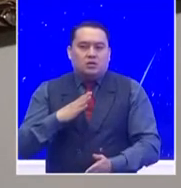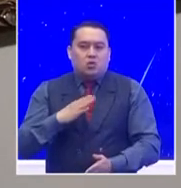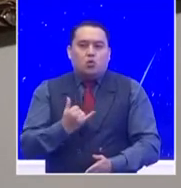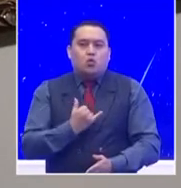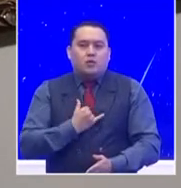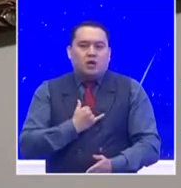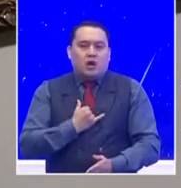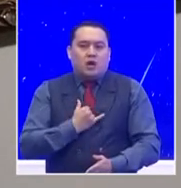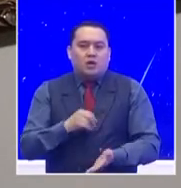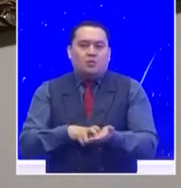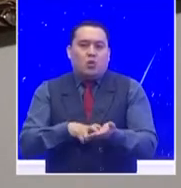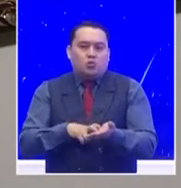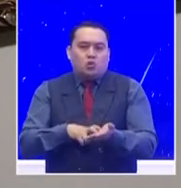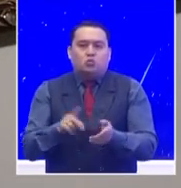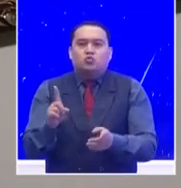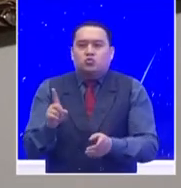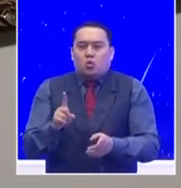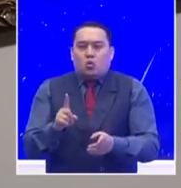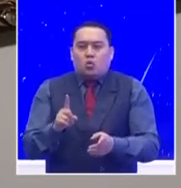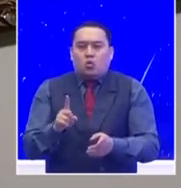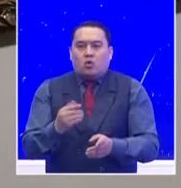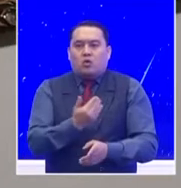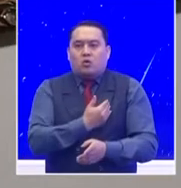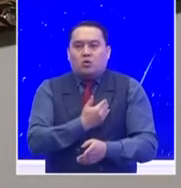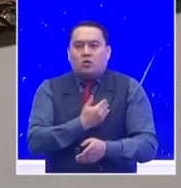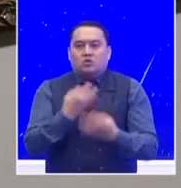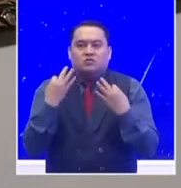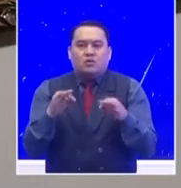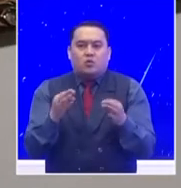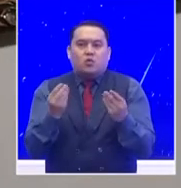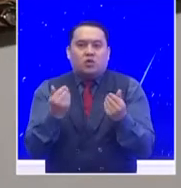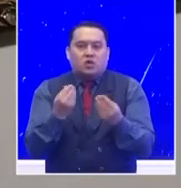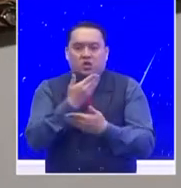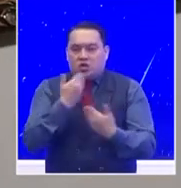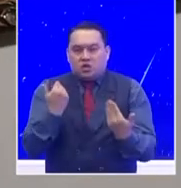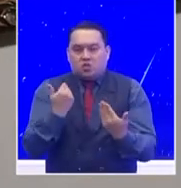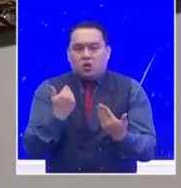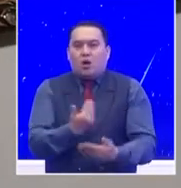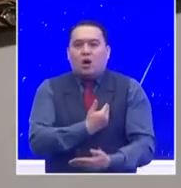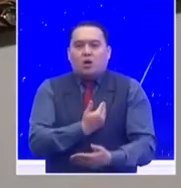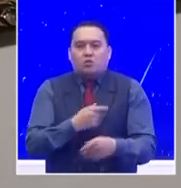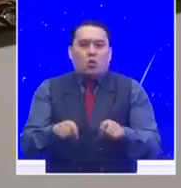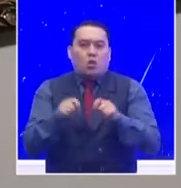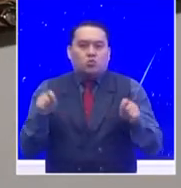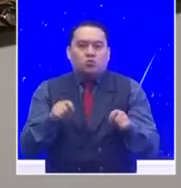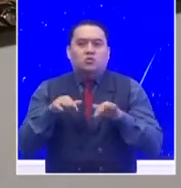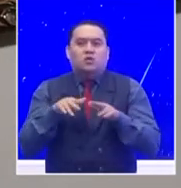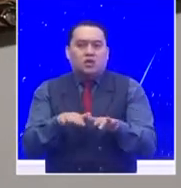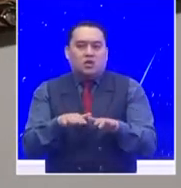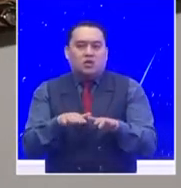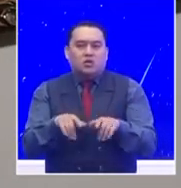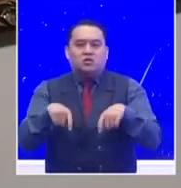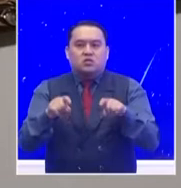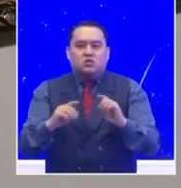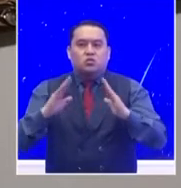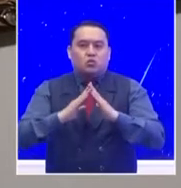меня мучают страхи и нету свободных денег. Вот хотелось открыть свое дело. Сидя